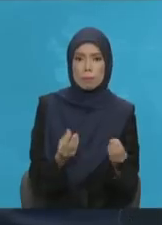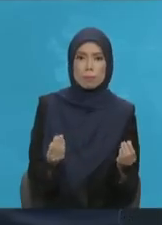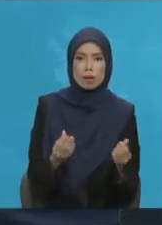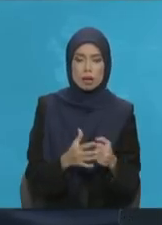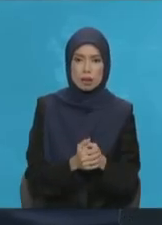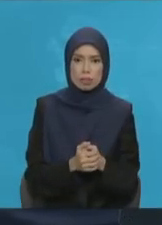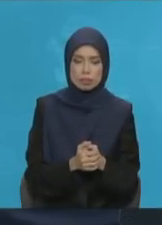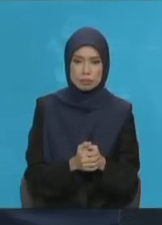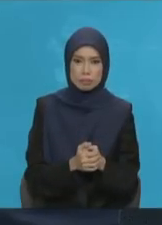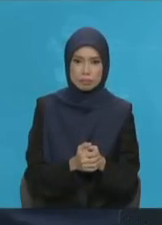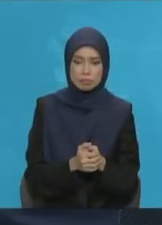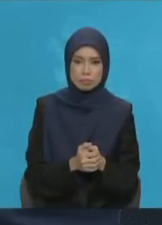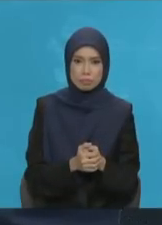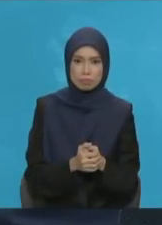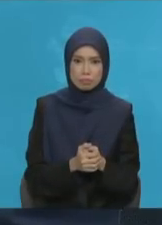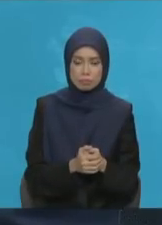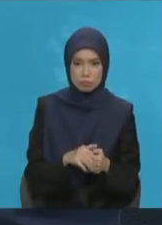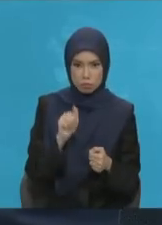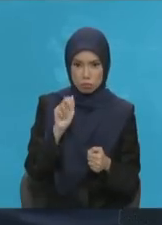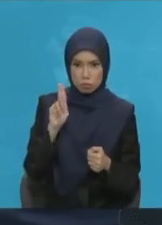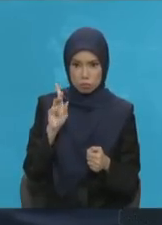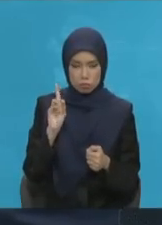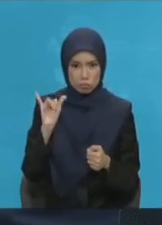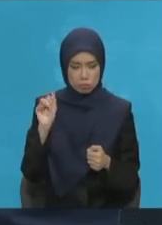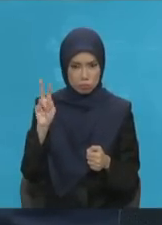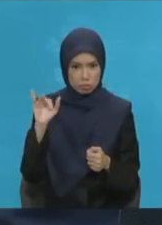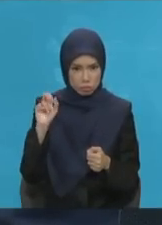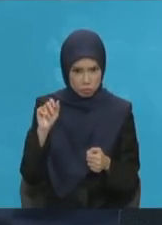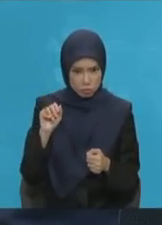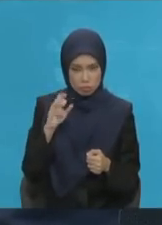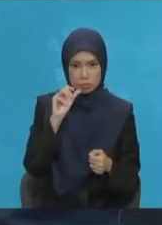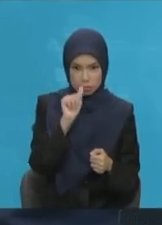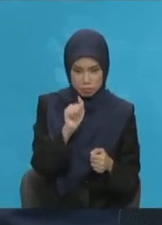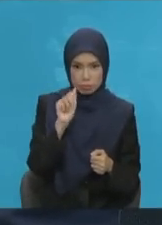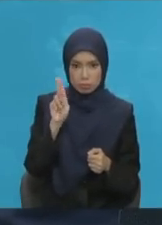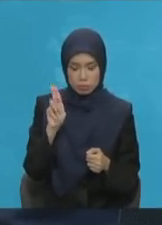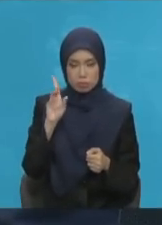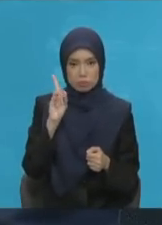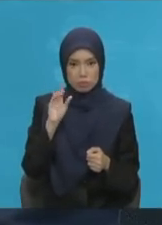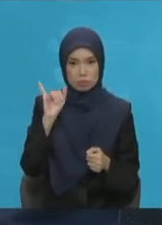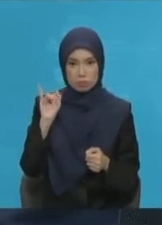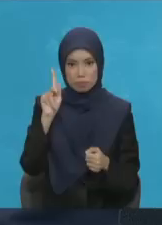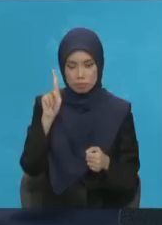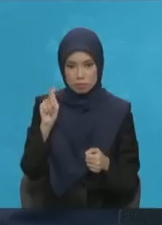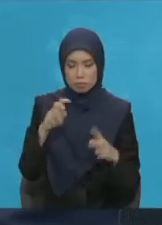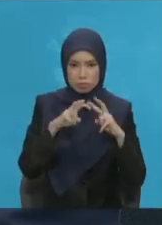berapa krat audit operasi dilakukan bagi memastikan